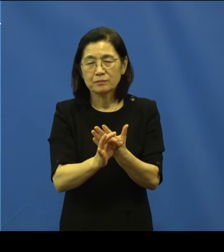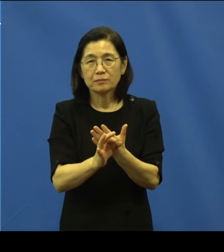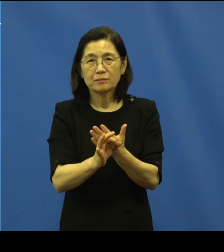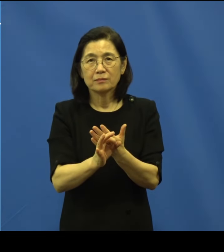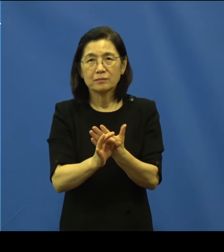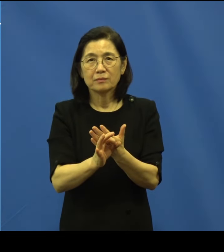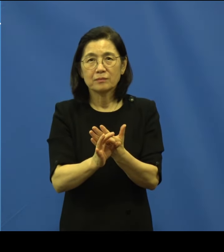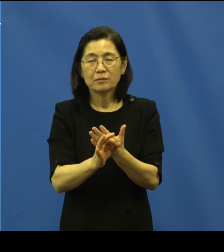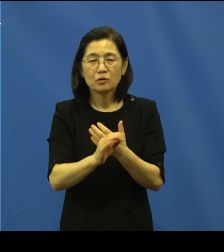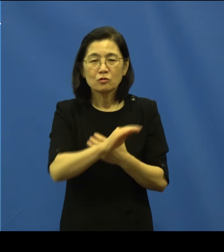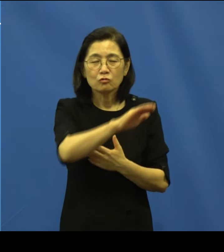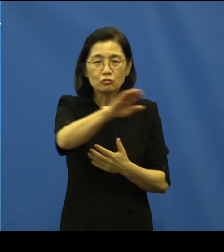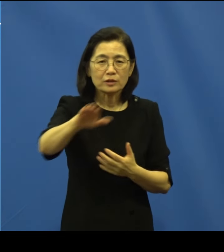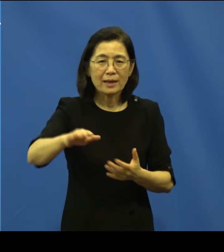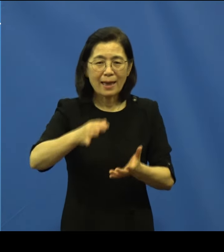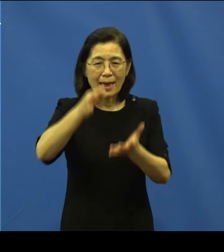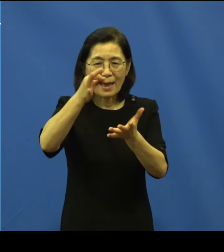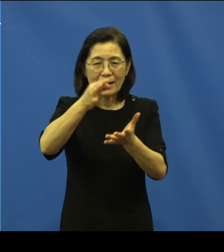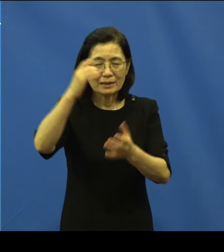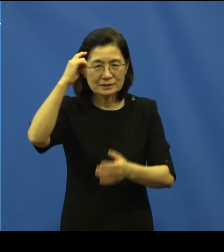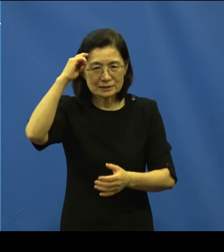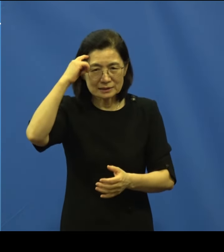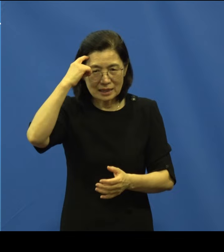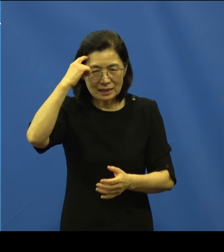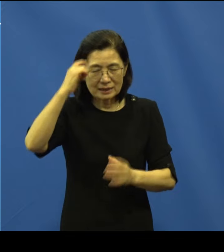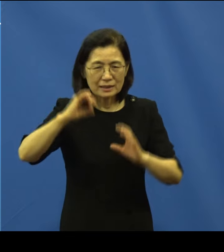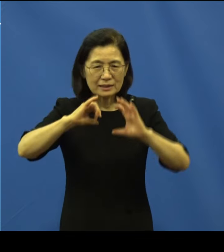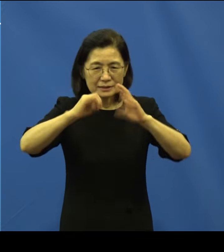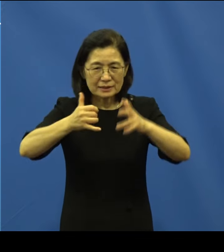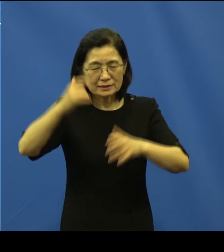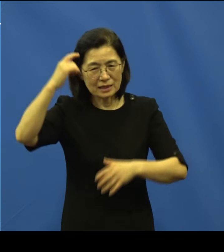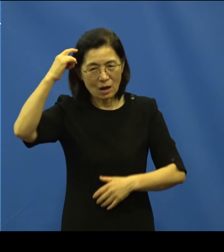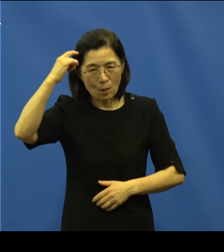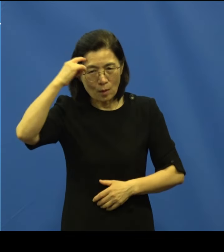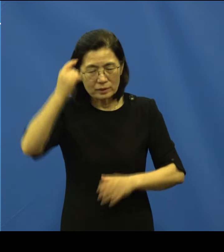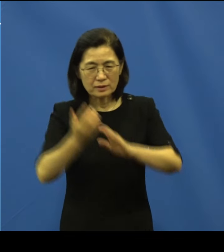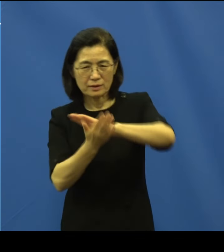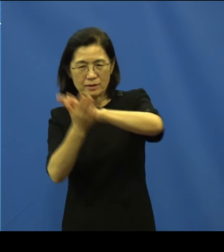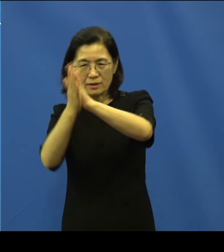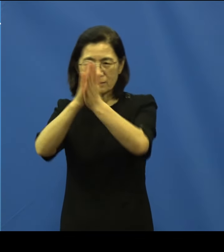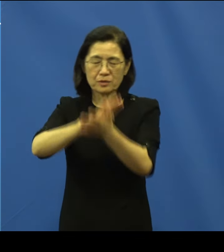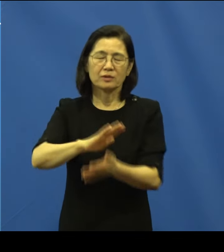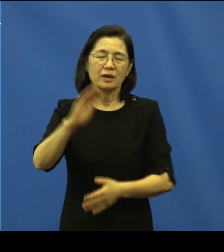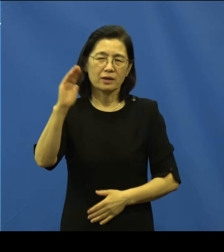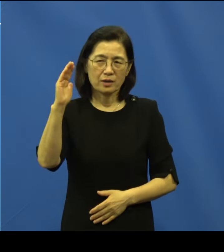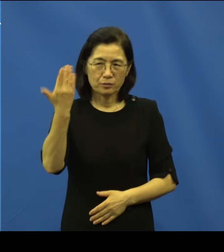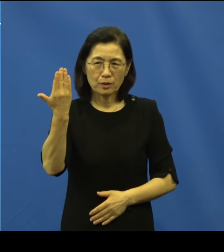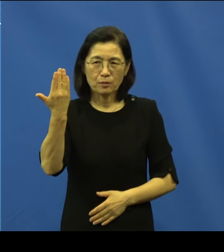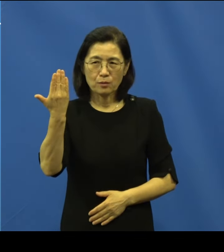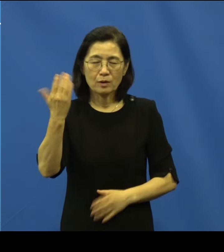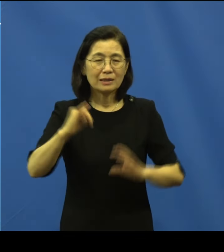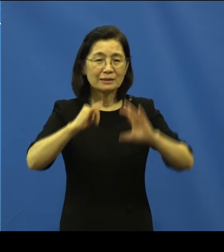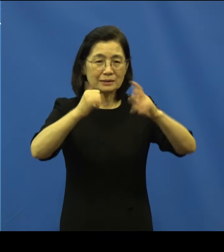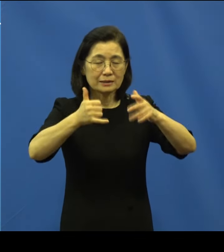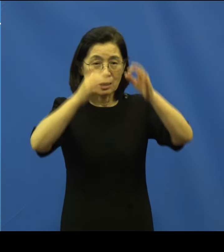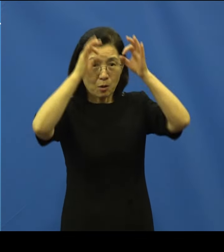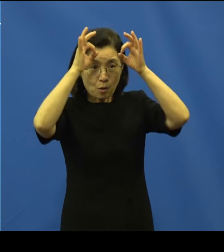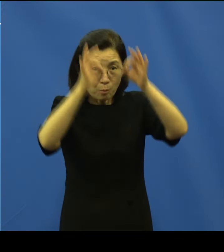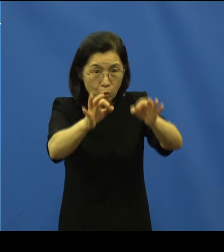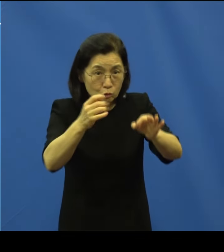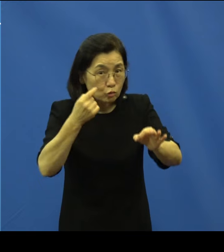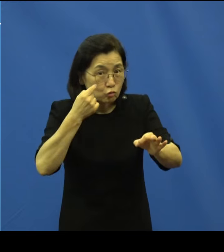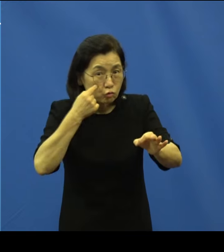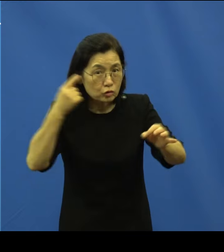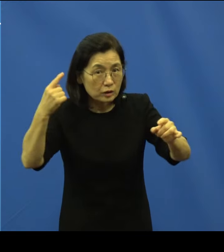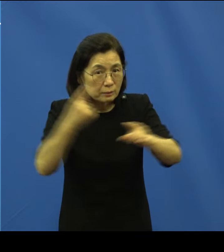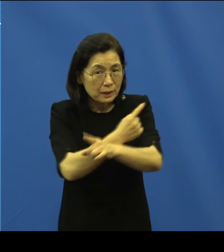우리의 가치관의 변화가 일어나고 세계관의 변화가 일어나고 관점이 바뀌게 되고 사고방식이 바뀌게